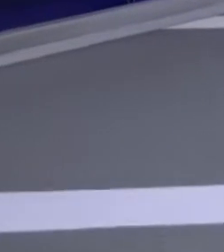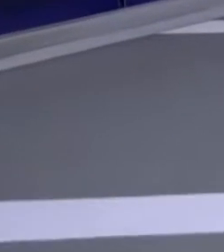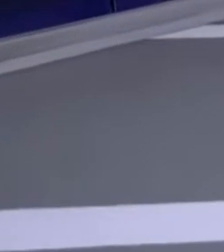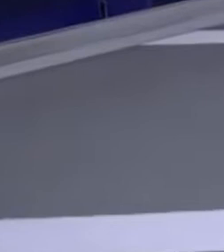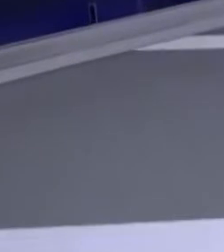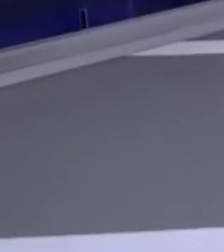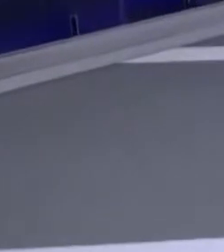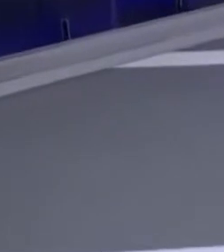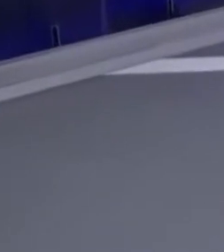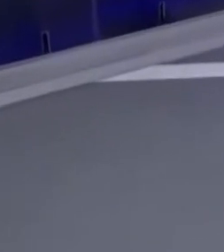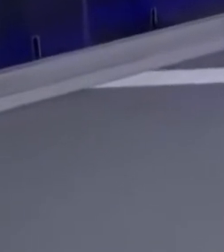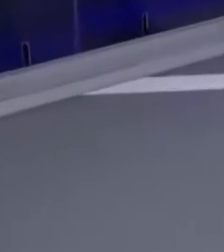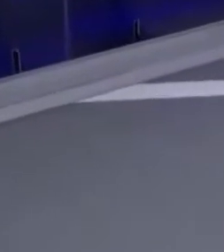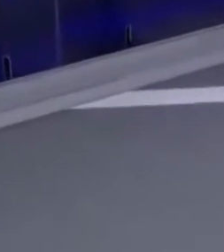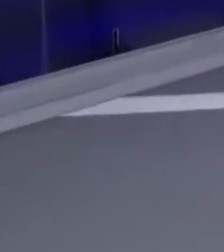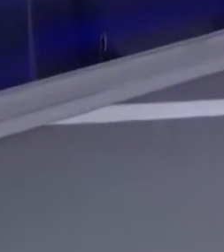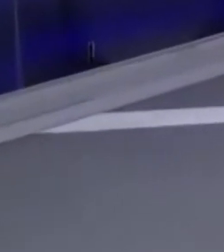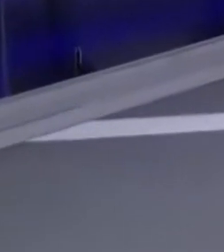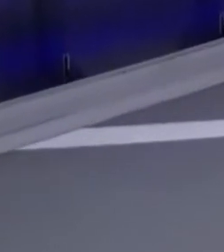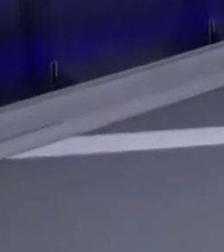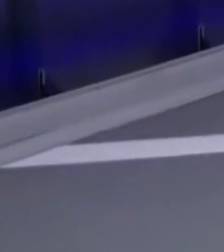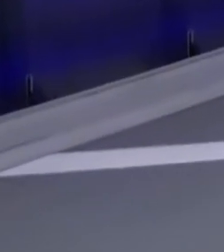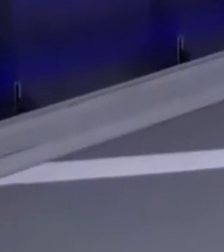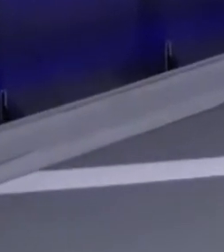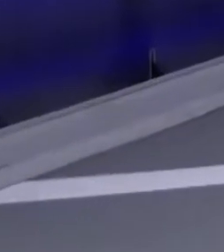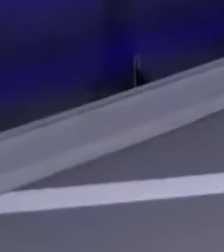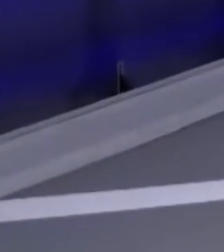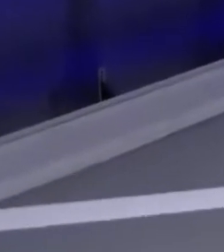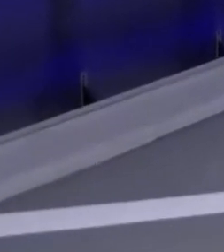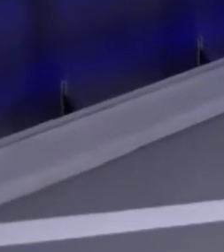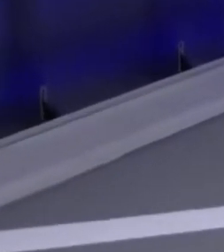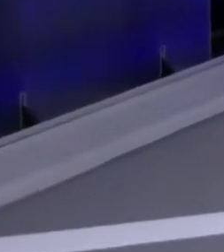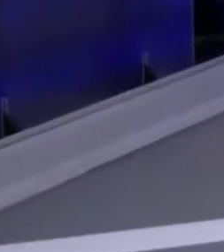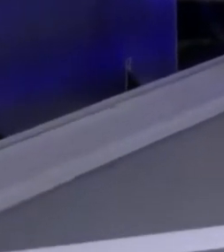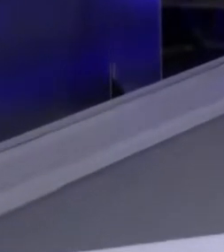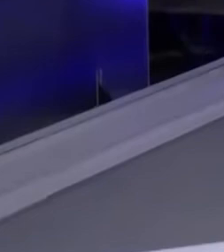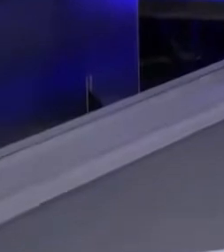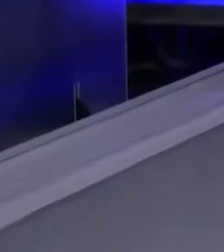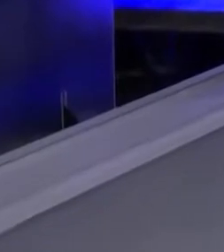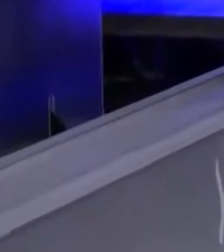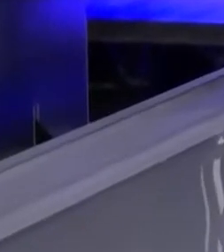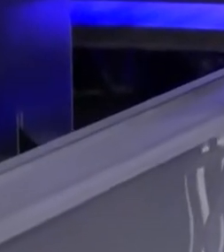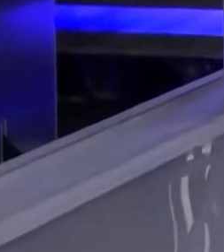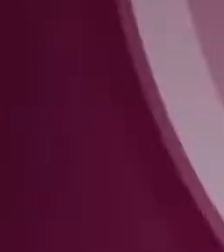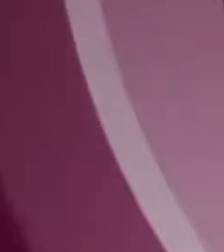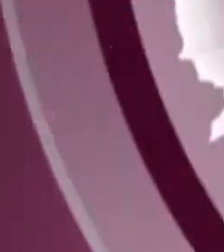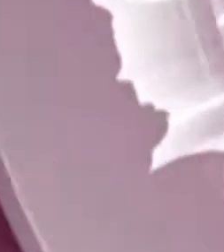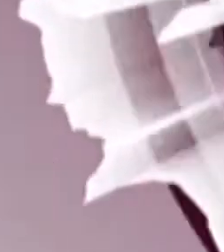Армысыз құрметті көрермен, тікелей эфирде қорытынды жаңалықтар, студияда Қайрат Советбекұлы. Қазір көретіндеріңіз.